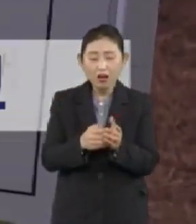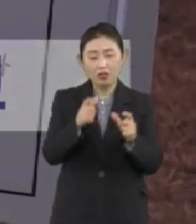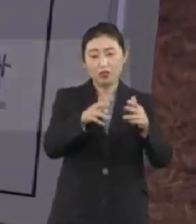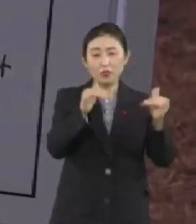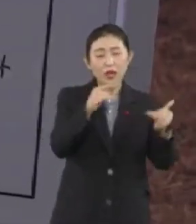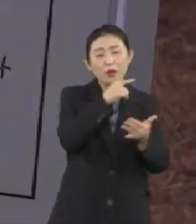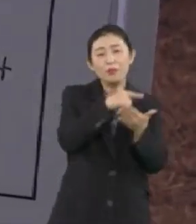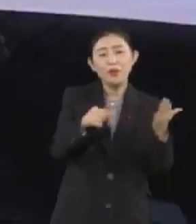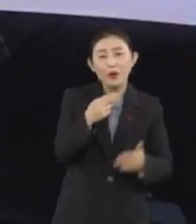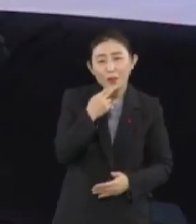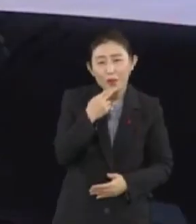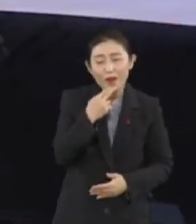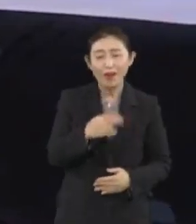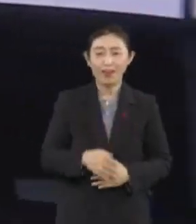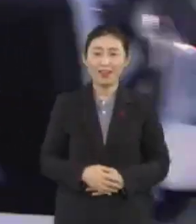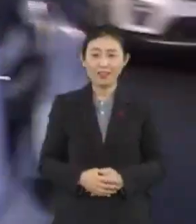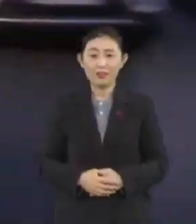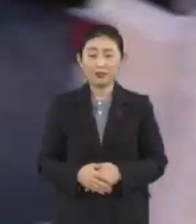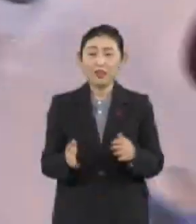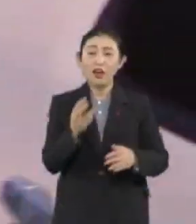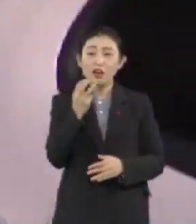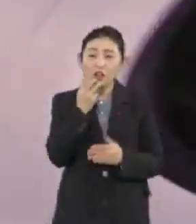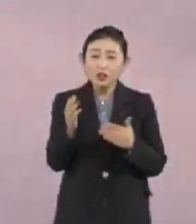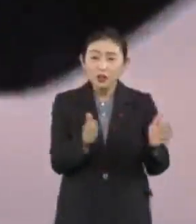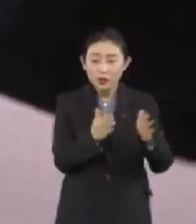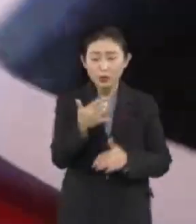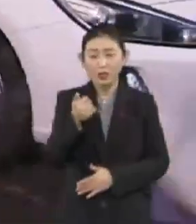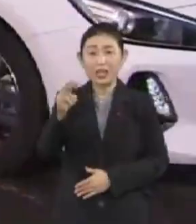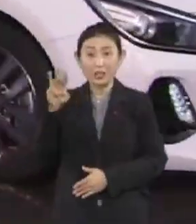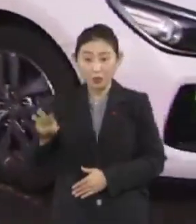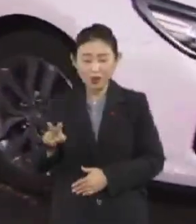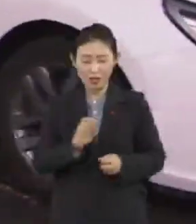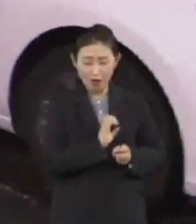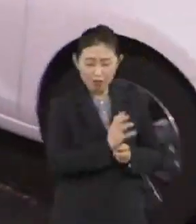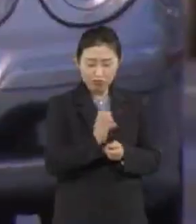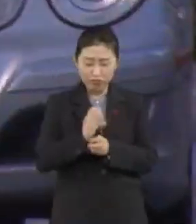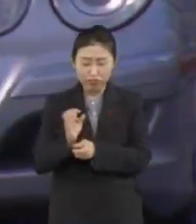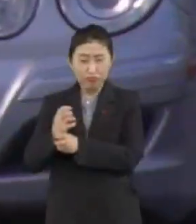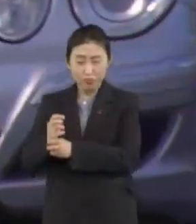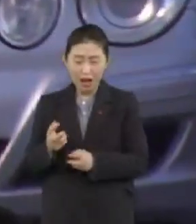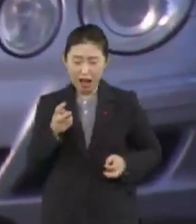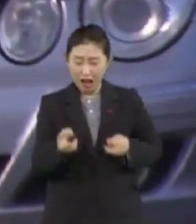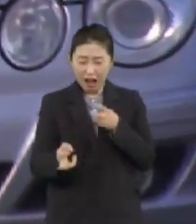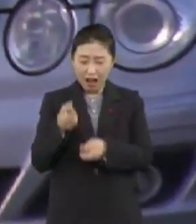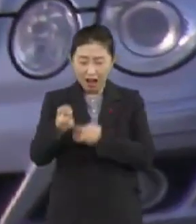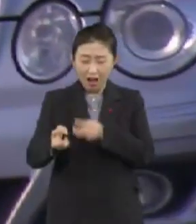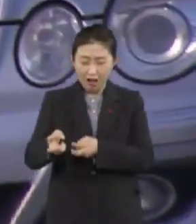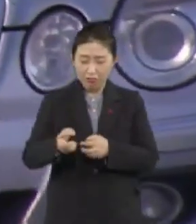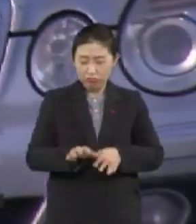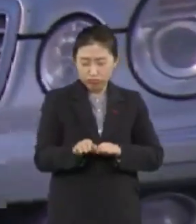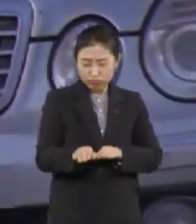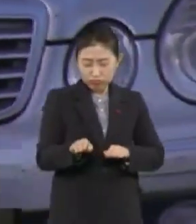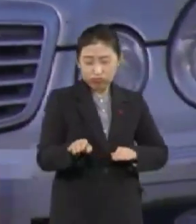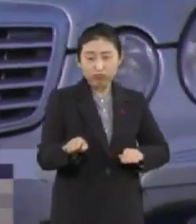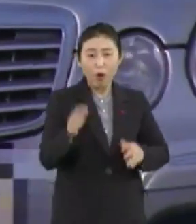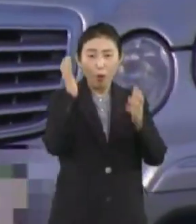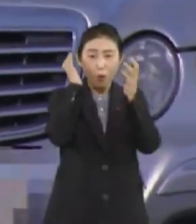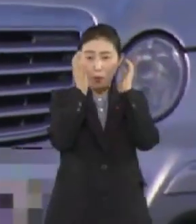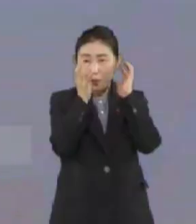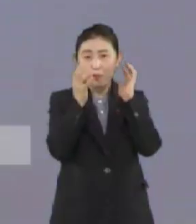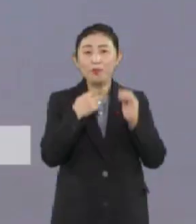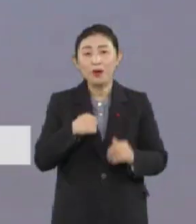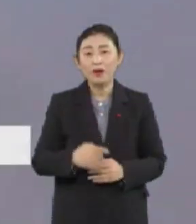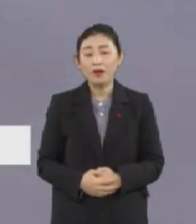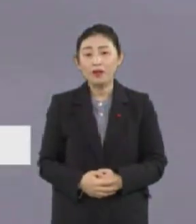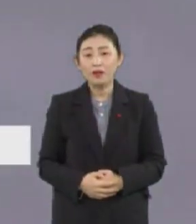피해는 발생하지 않았습니다. 또 경기와 세종 등 인근에서 출동한 소방 장비 등으로 화재 현장 인근 교통이 큰 혼잡을